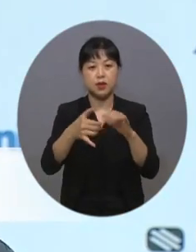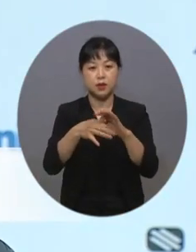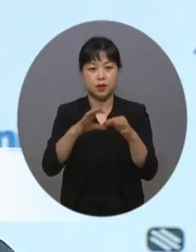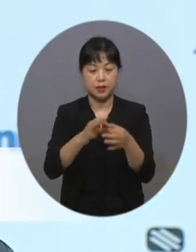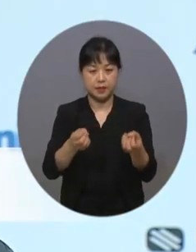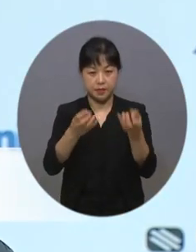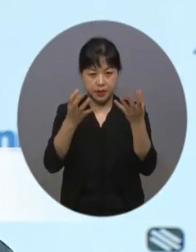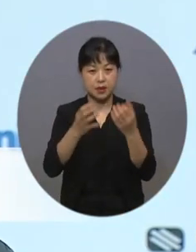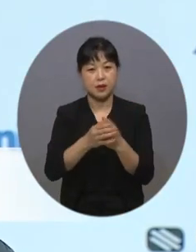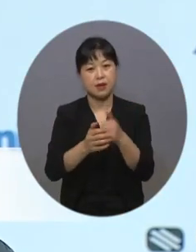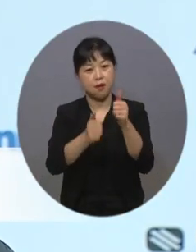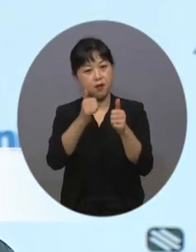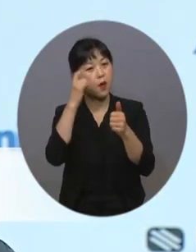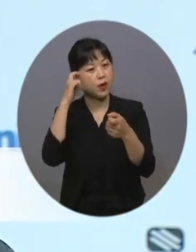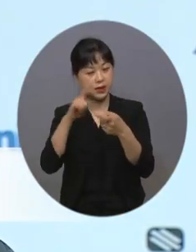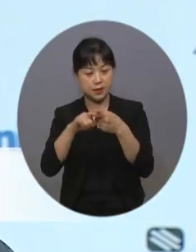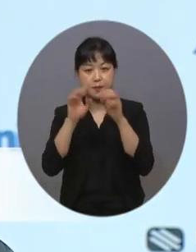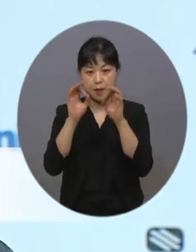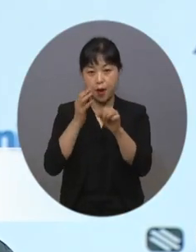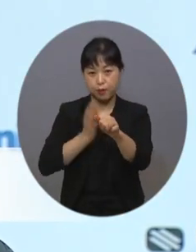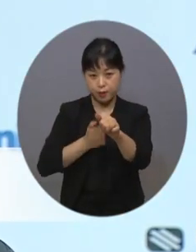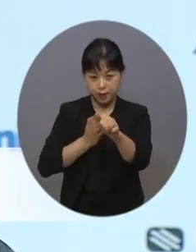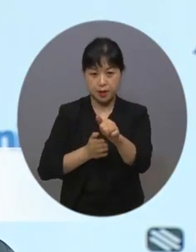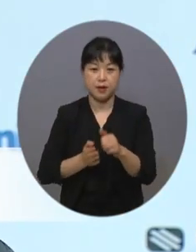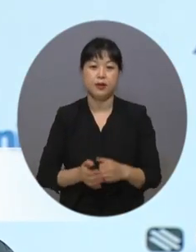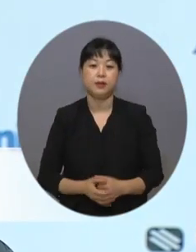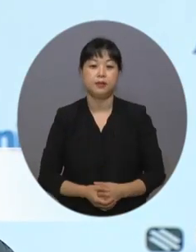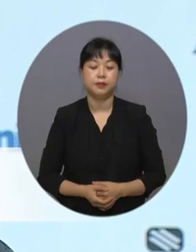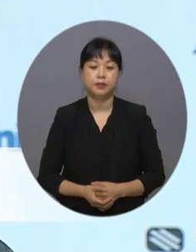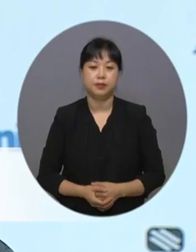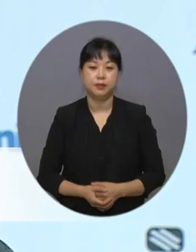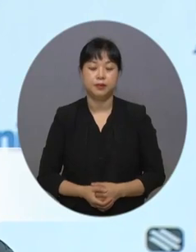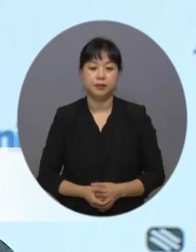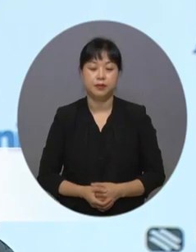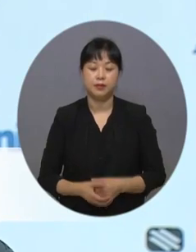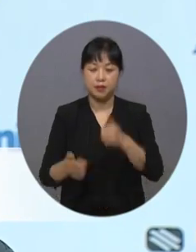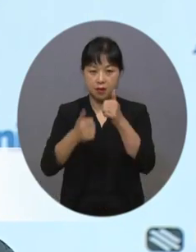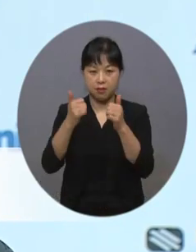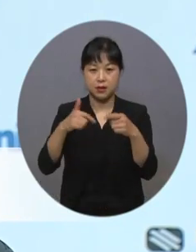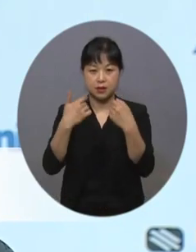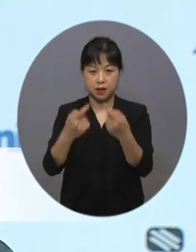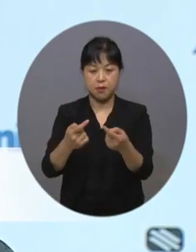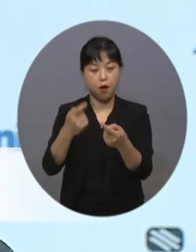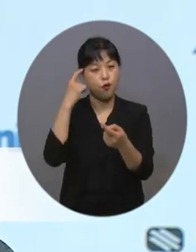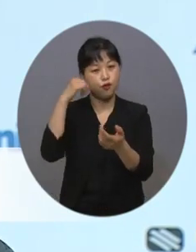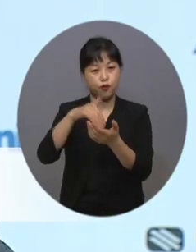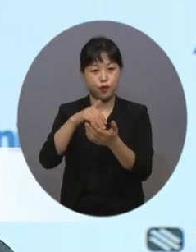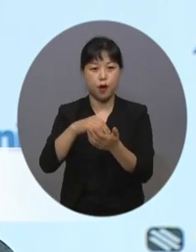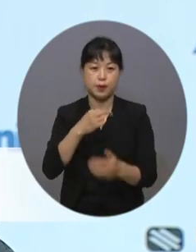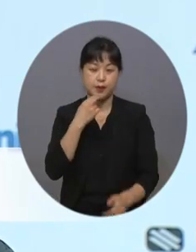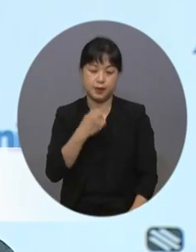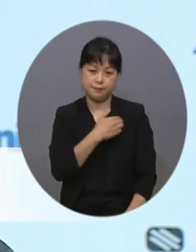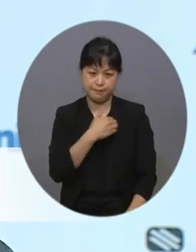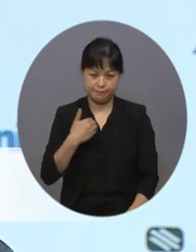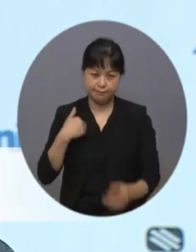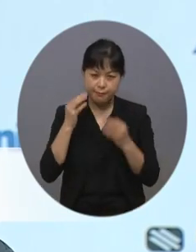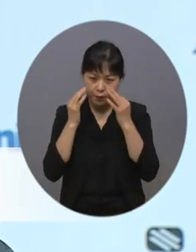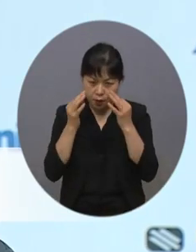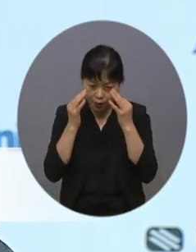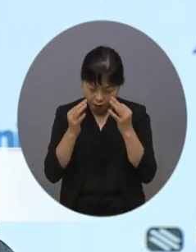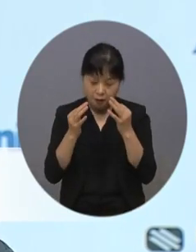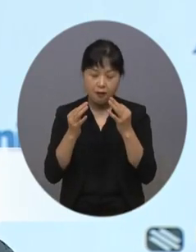많이 관심 있게 봐주시길 바라고요. 저는 경기 가서 후회 없을 만큼 최선을 다해서